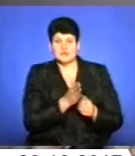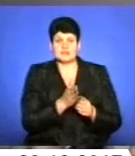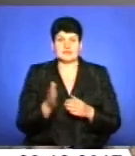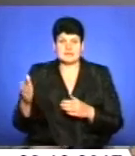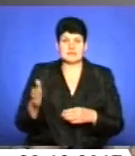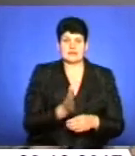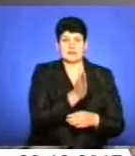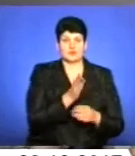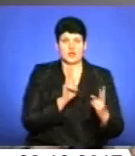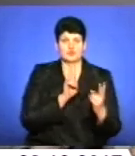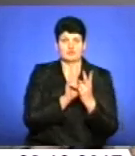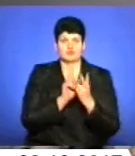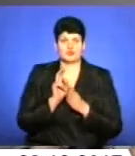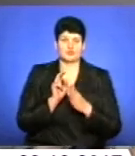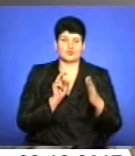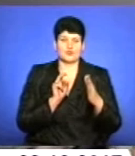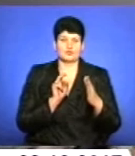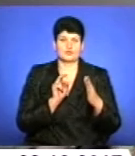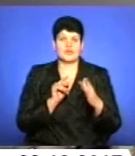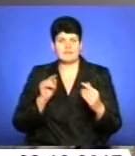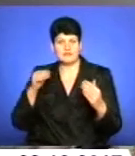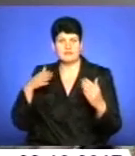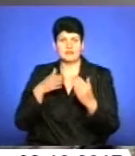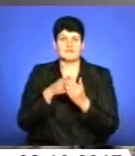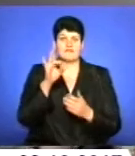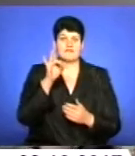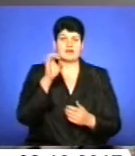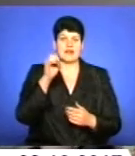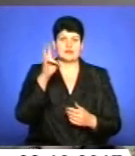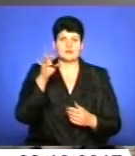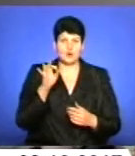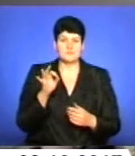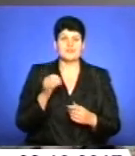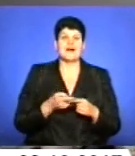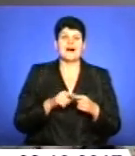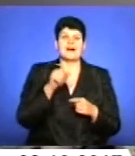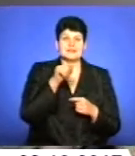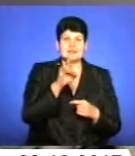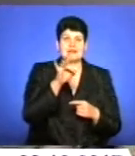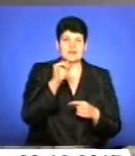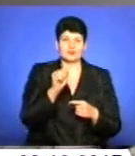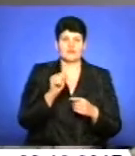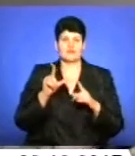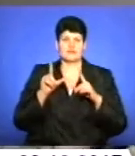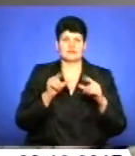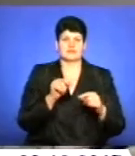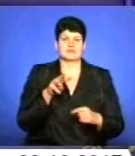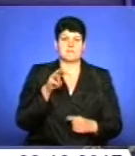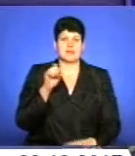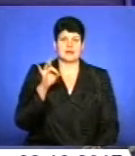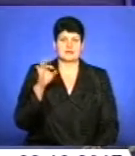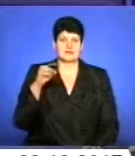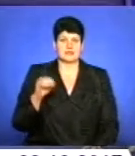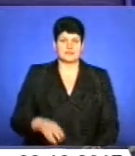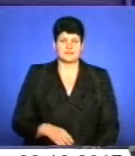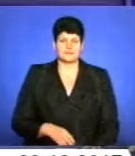зустрічну смугу, він врізався в Renault Premium, а вже цей Renault Premium врізався в Mercedes-Benz. Триває свідчення.